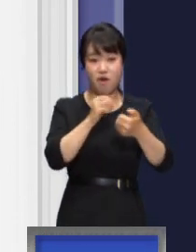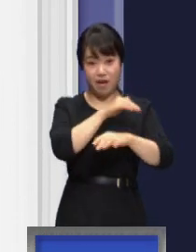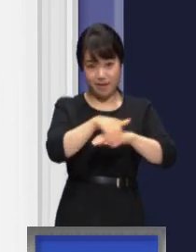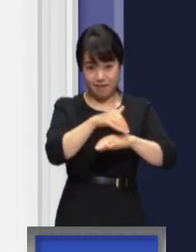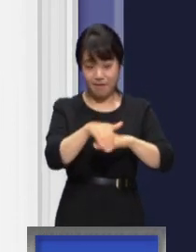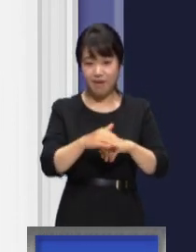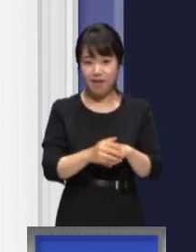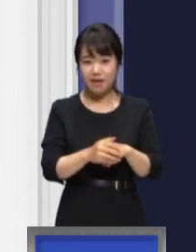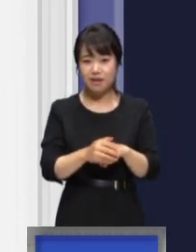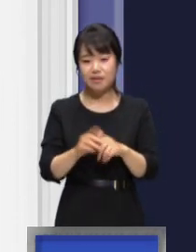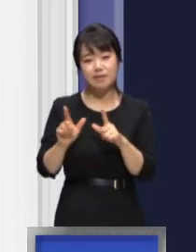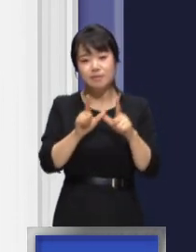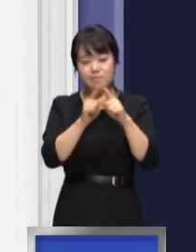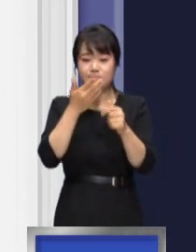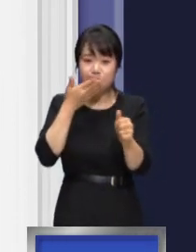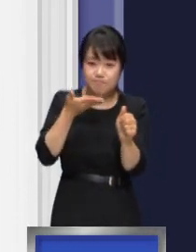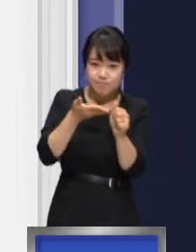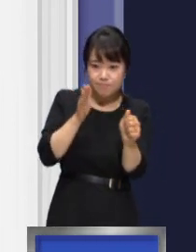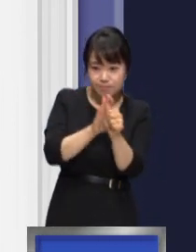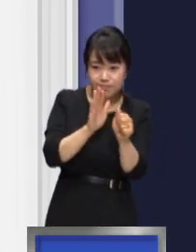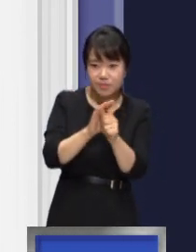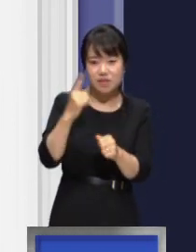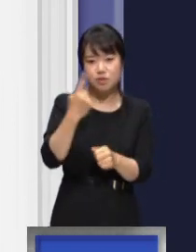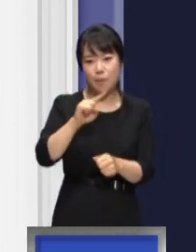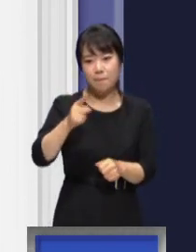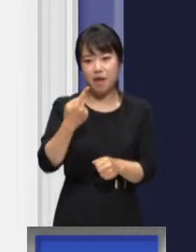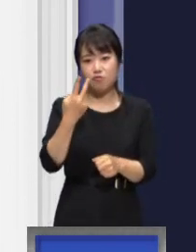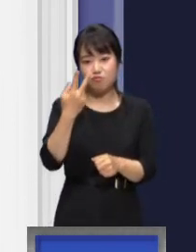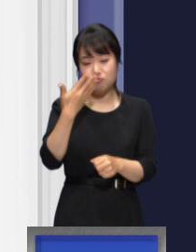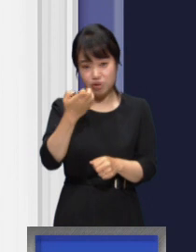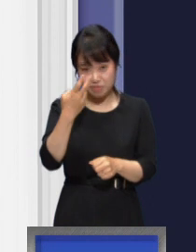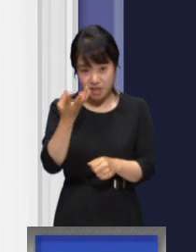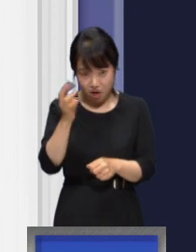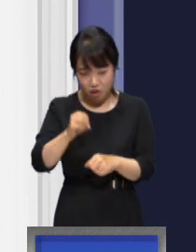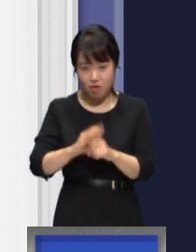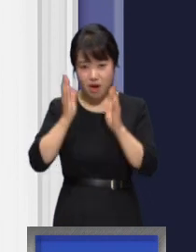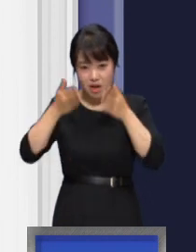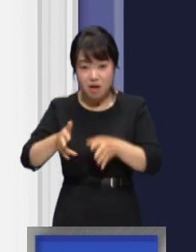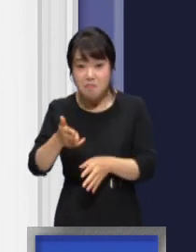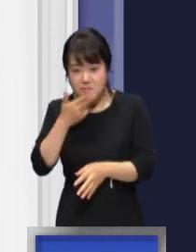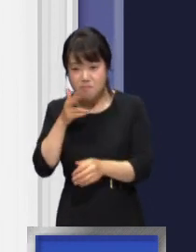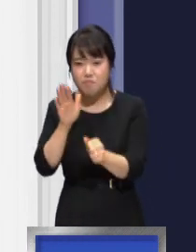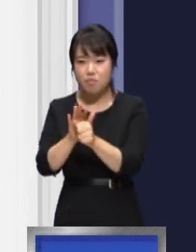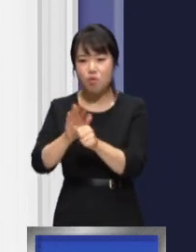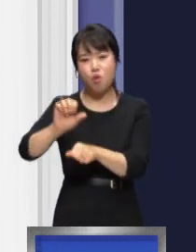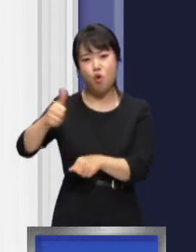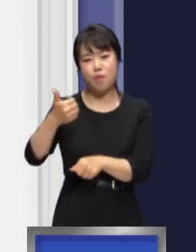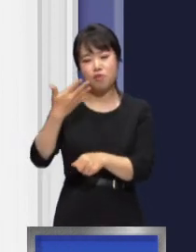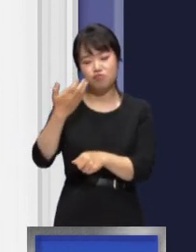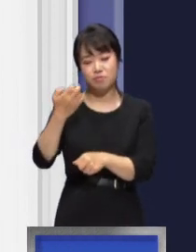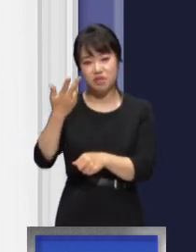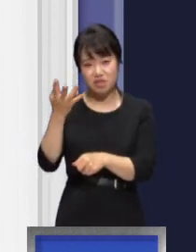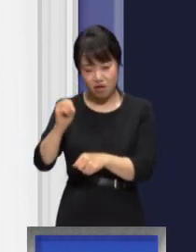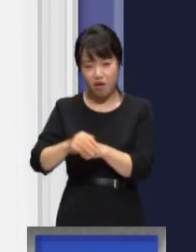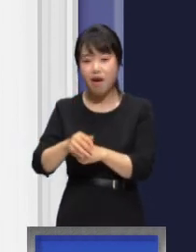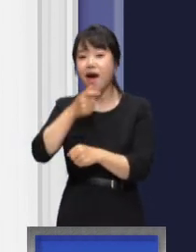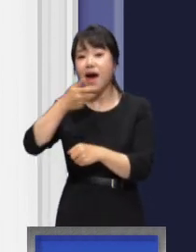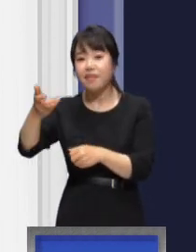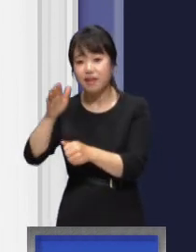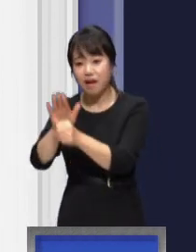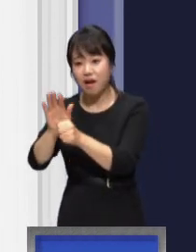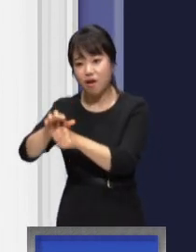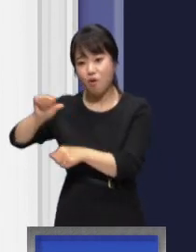이 가운데 민생경제 지원에 1,192억 원, 저출생 대책 597억 원, 그레이트 한강 프로젝트 67억